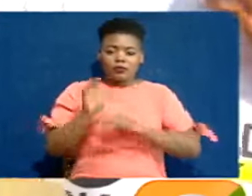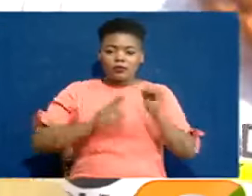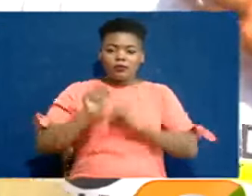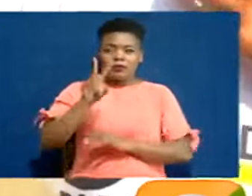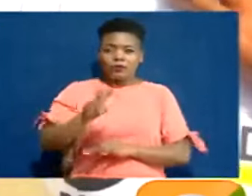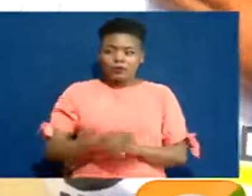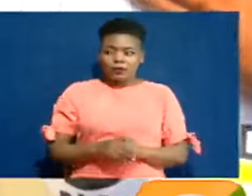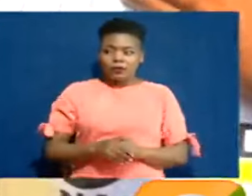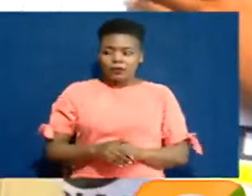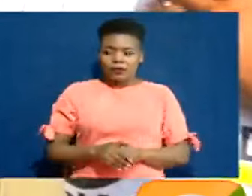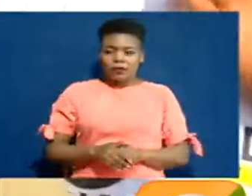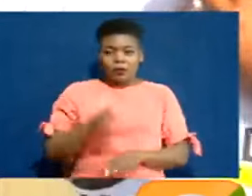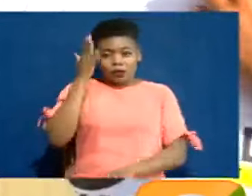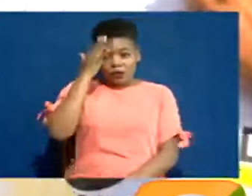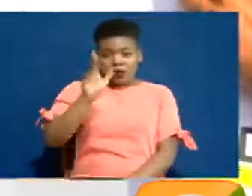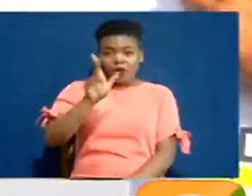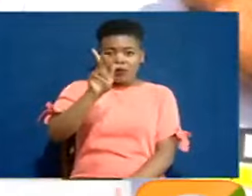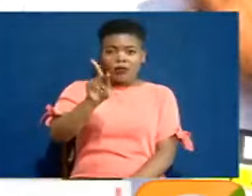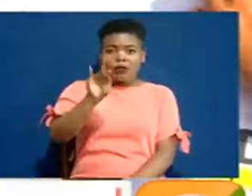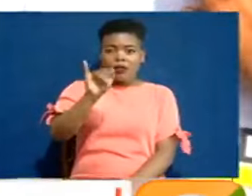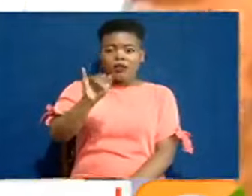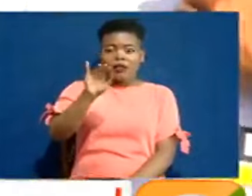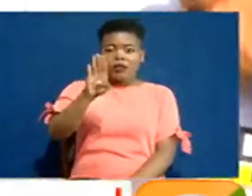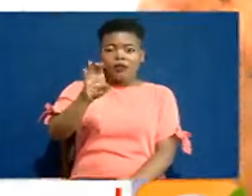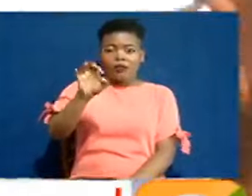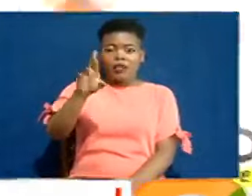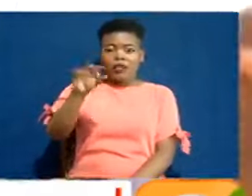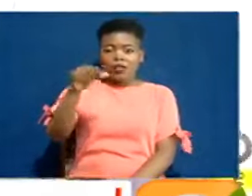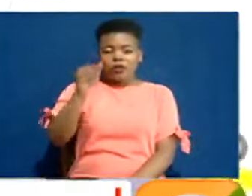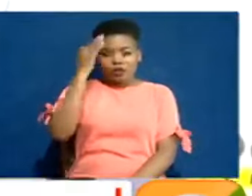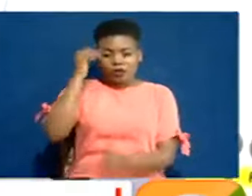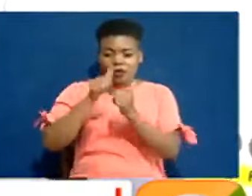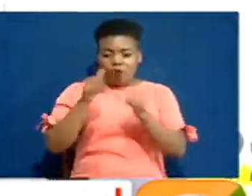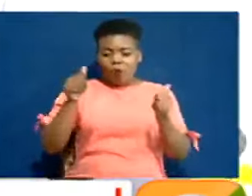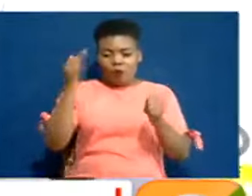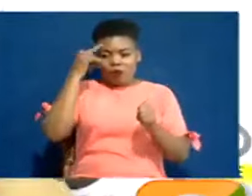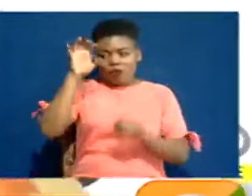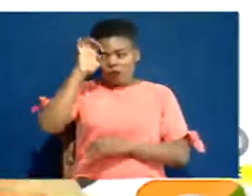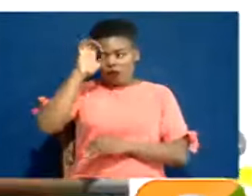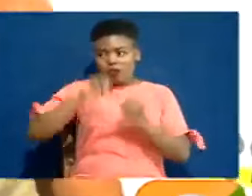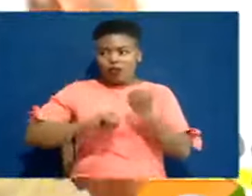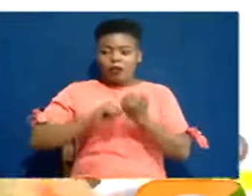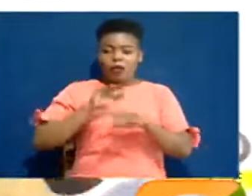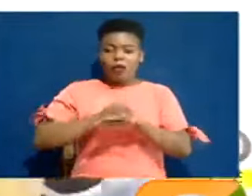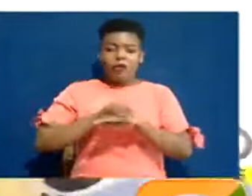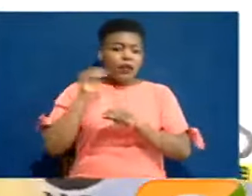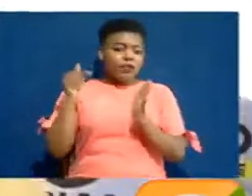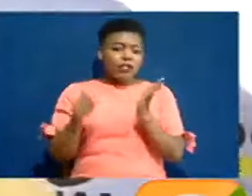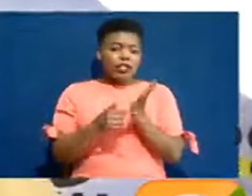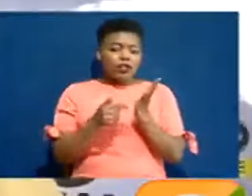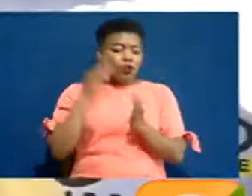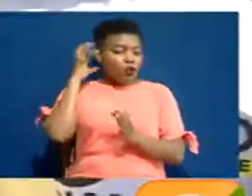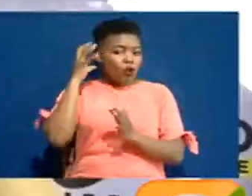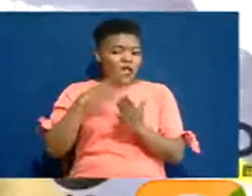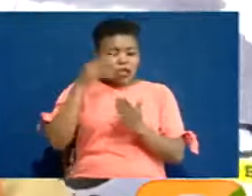la Kibirigo linajulikana sana kwa mambo ya masomo kwa sababu tuko na taasisi za masomo ziko hapa hivi karibu, na tunashukuru wale vijana ambao wamejiandikisha